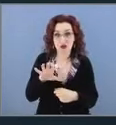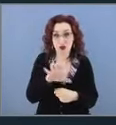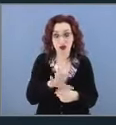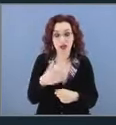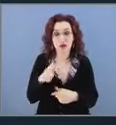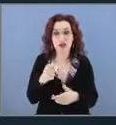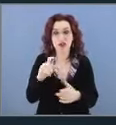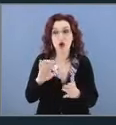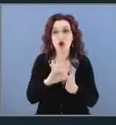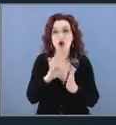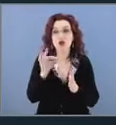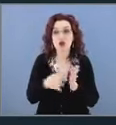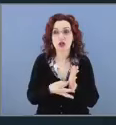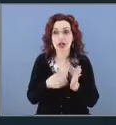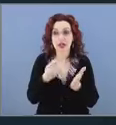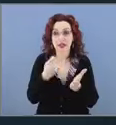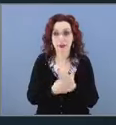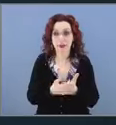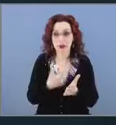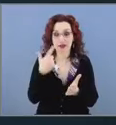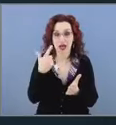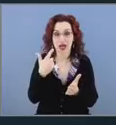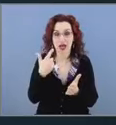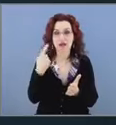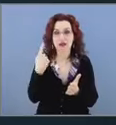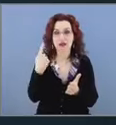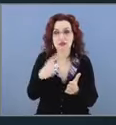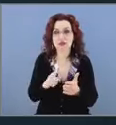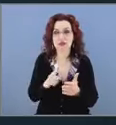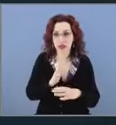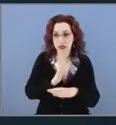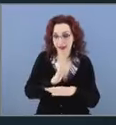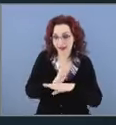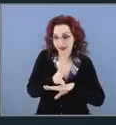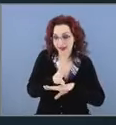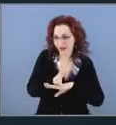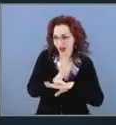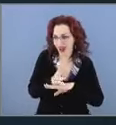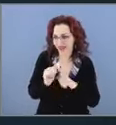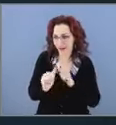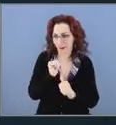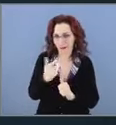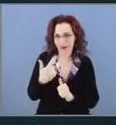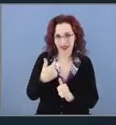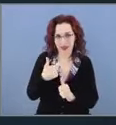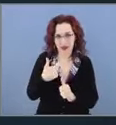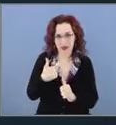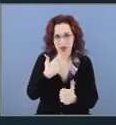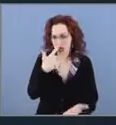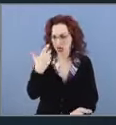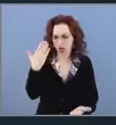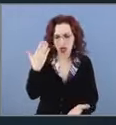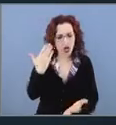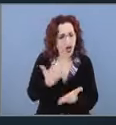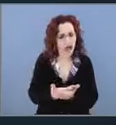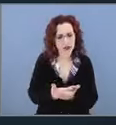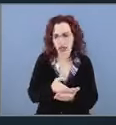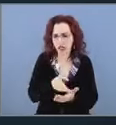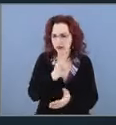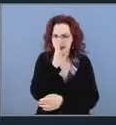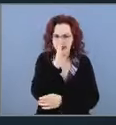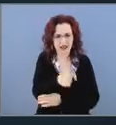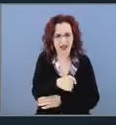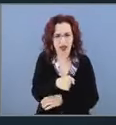mi hanno preceduto sono stati molto calzanti e diretti al punto. In particolare